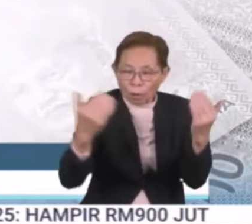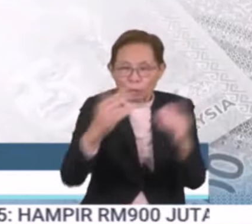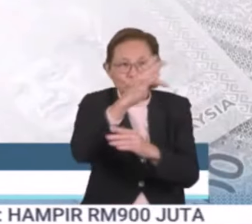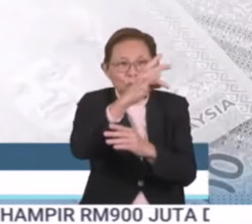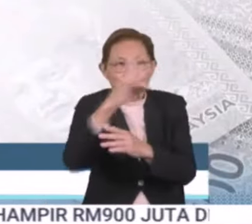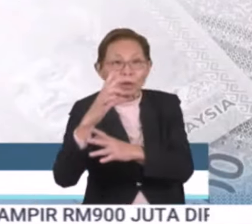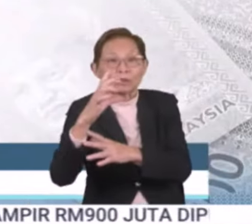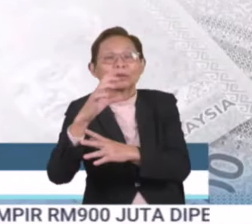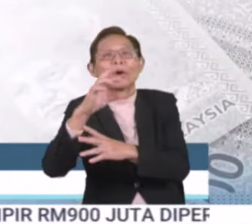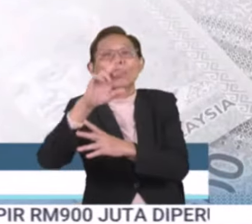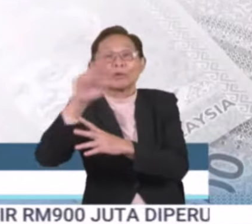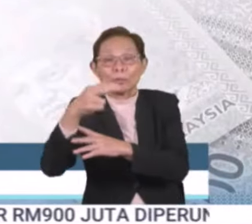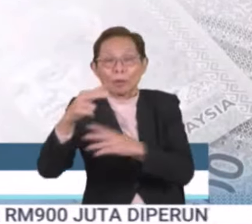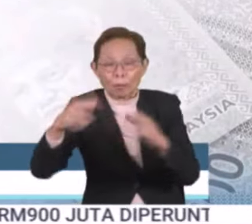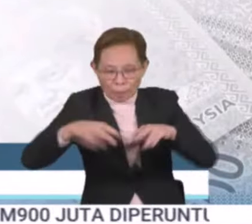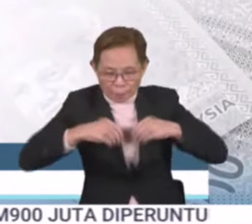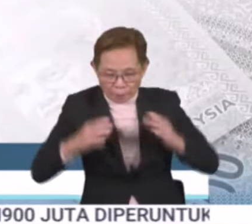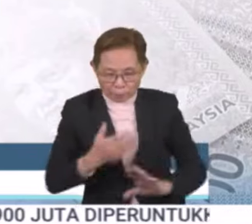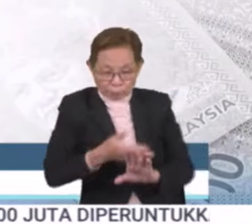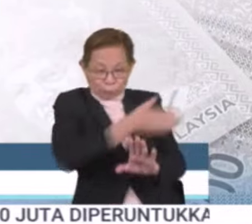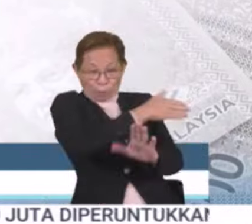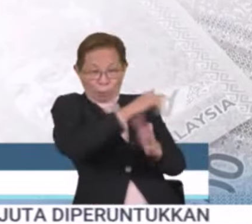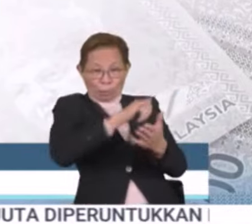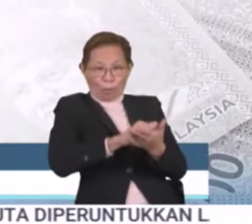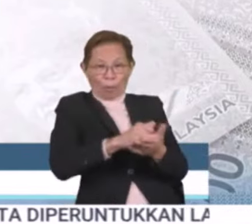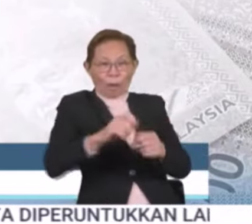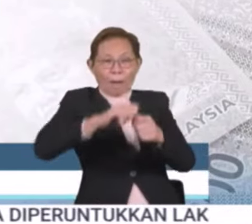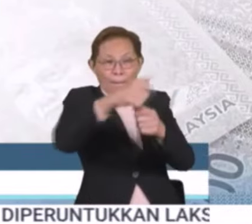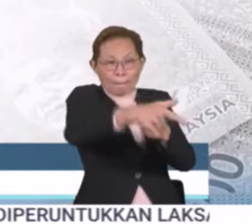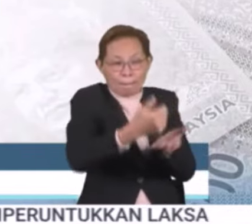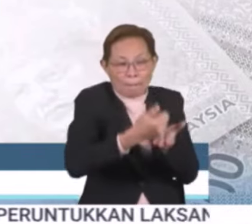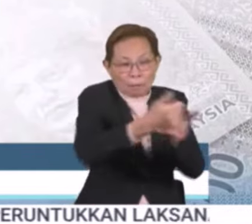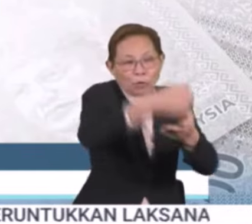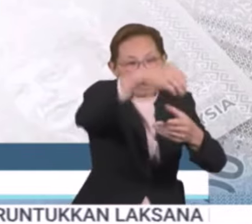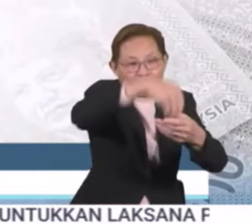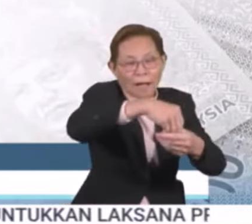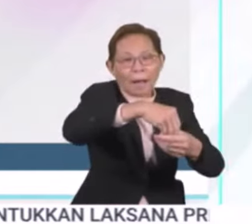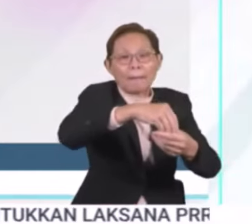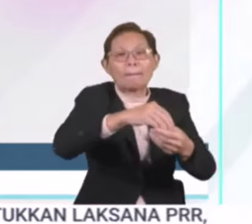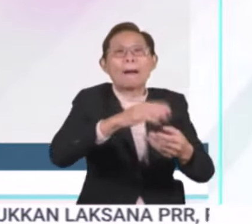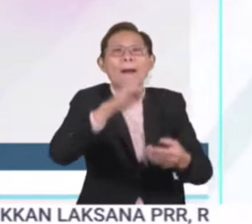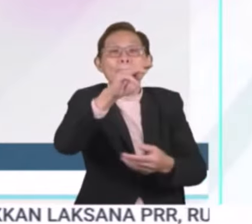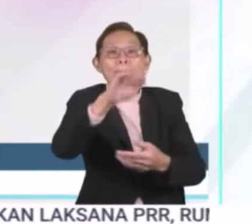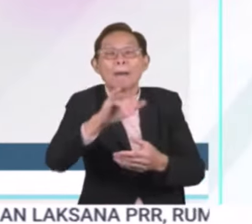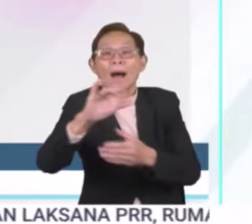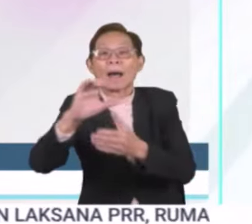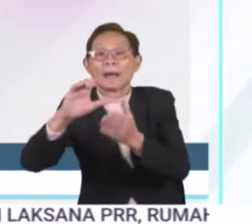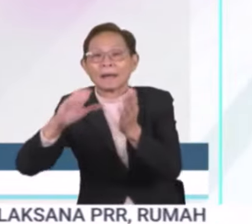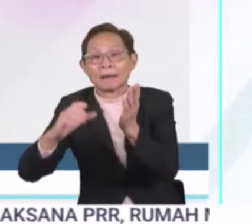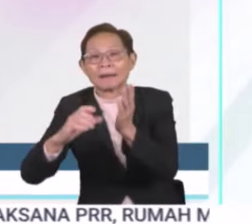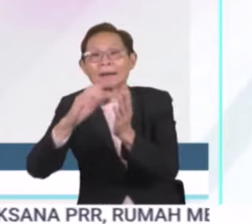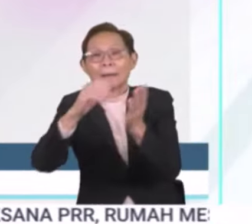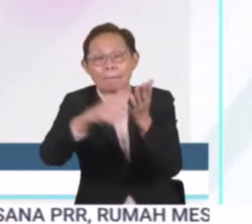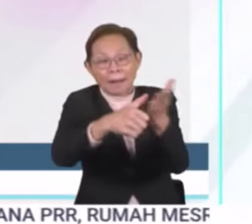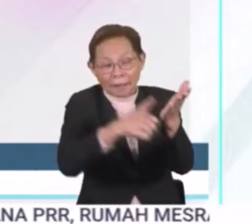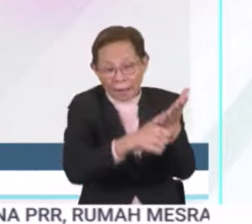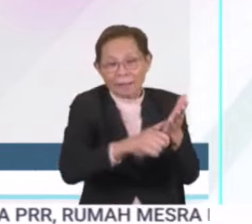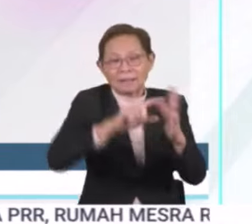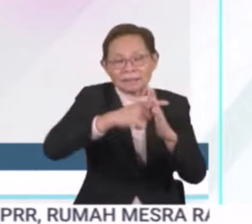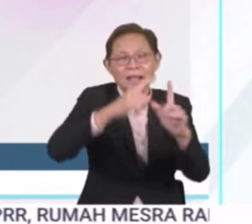penerima sebelum ini. Bantuan SARA dikreditkan dalam MyCard penerima bermula April 2025